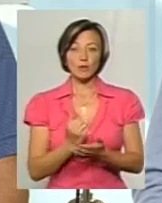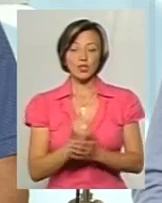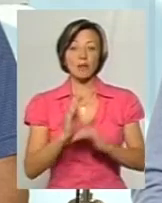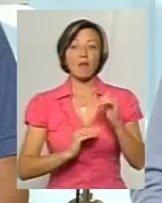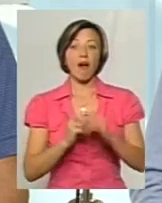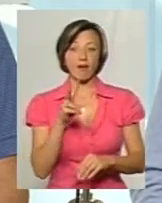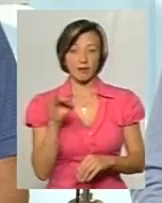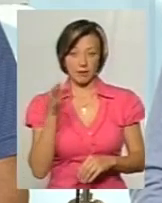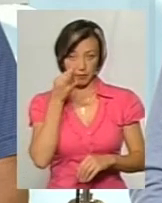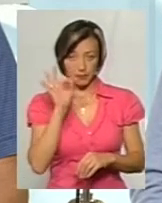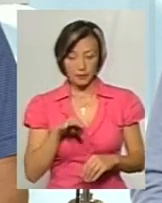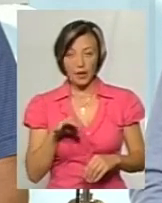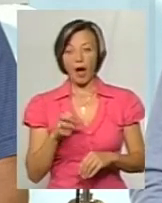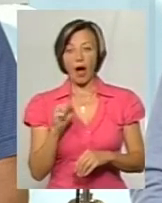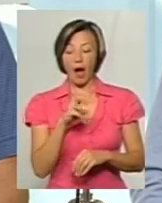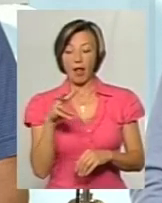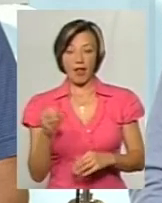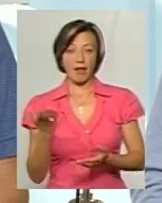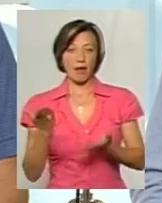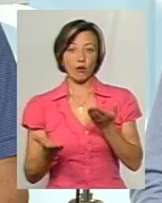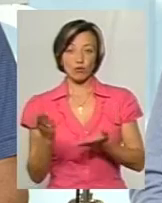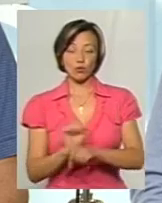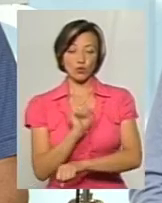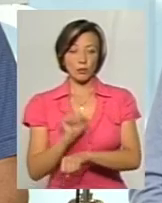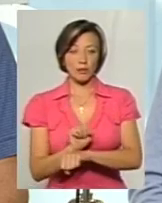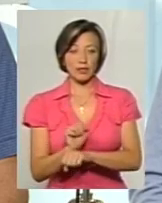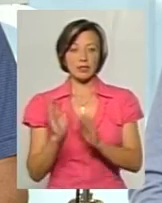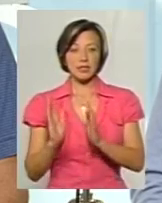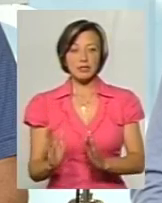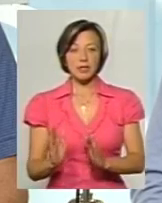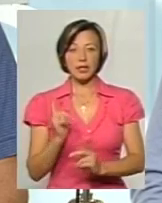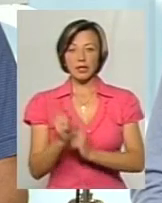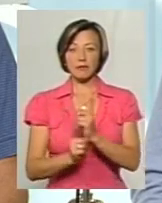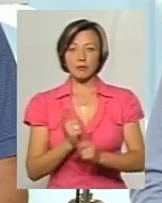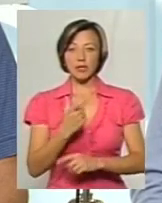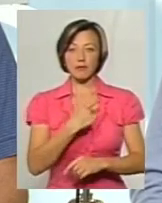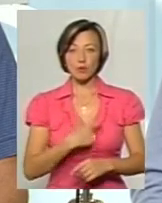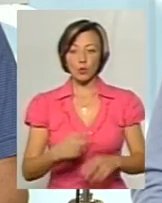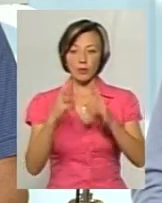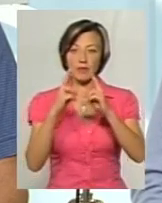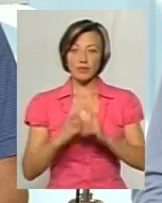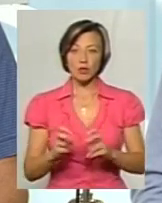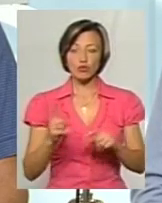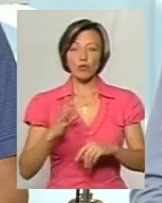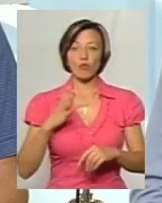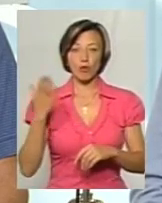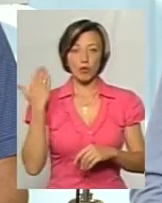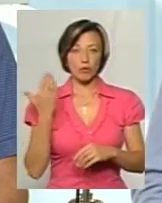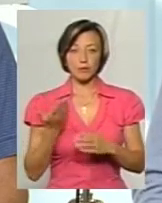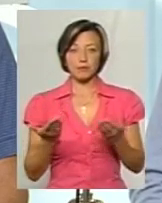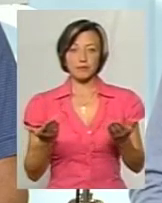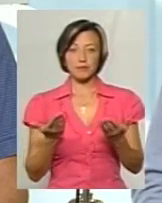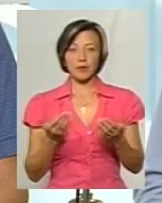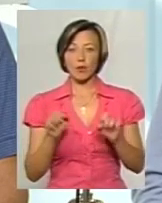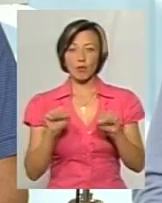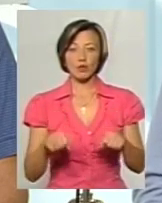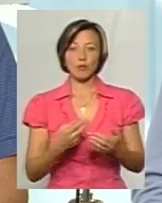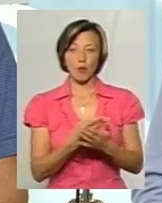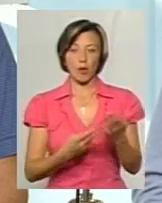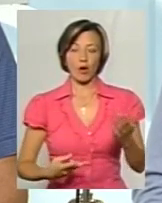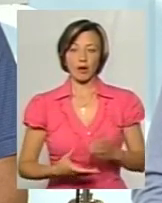практики. Водночас, якщо зупиниться тільки на змінах в собі і вивчатиме те, що було, тому можемо